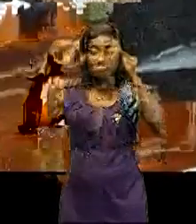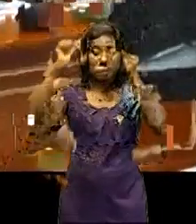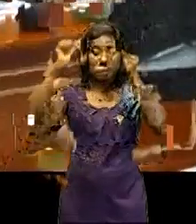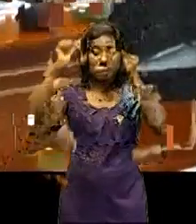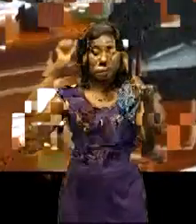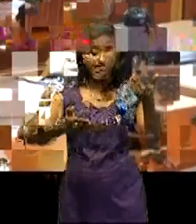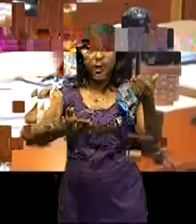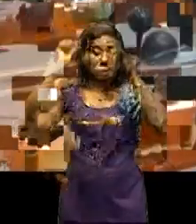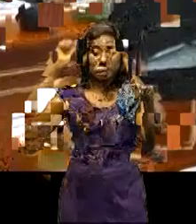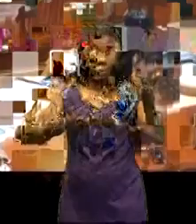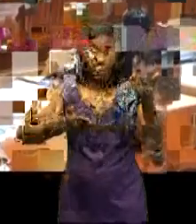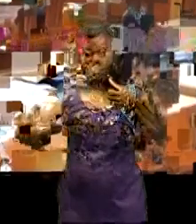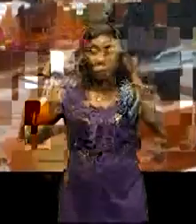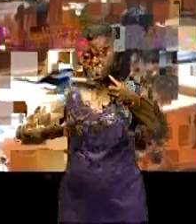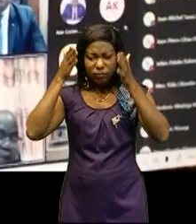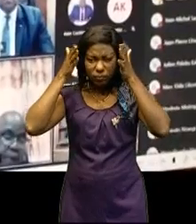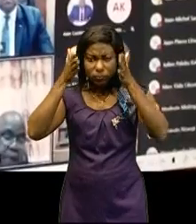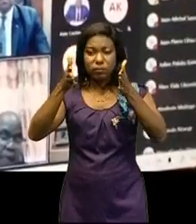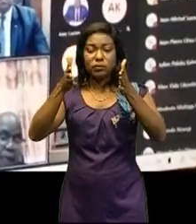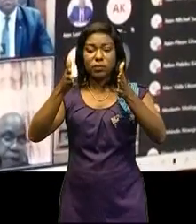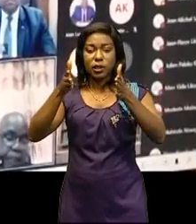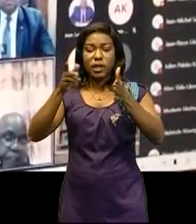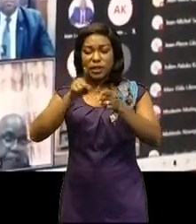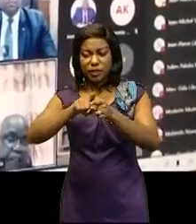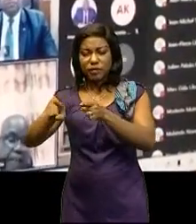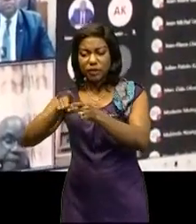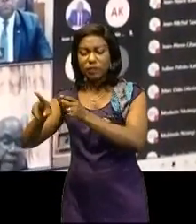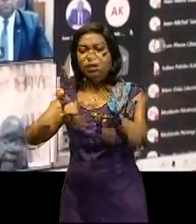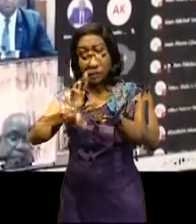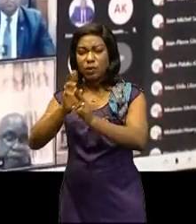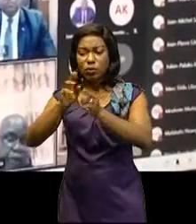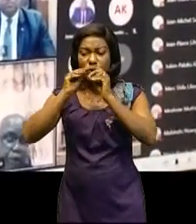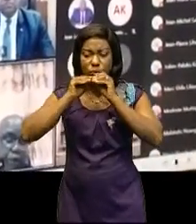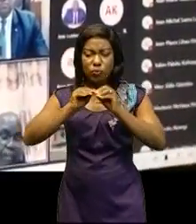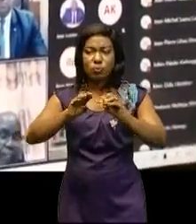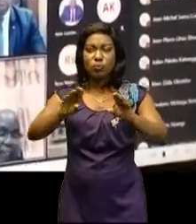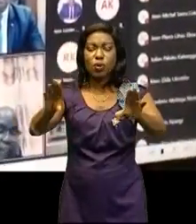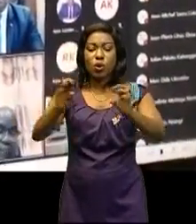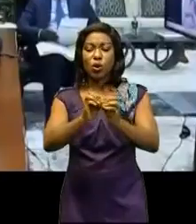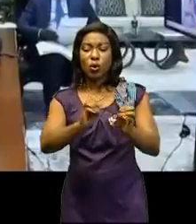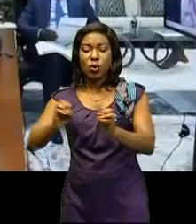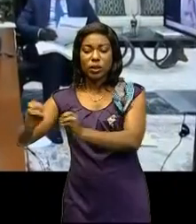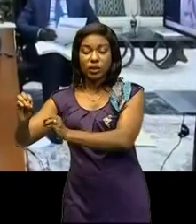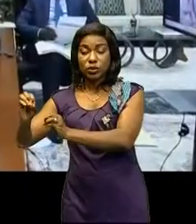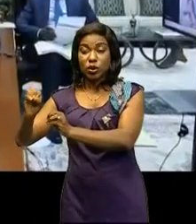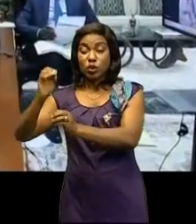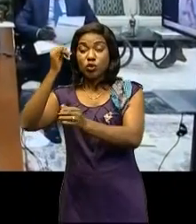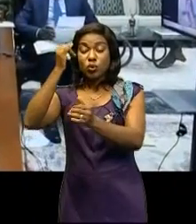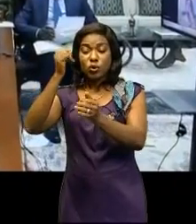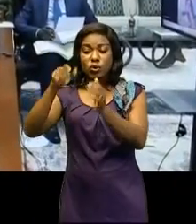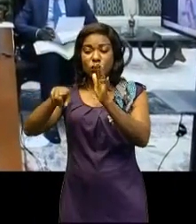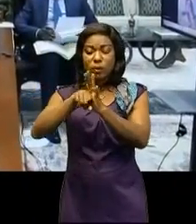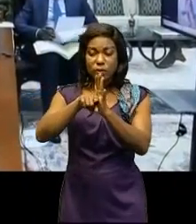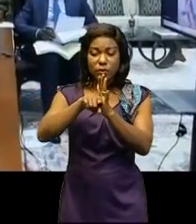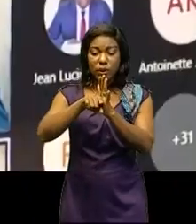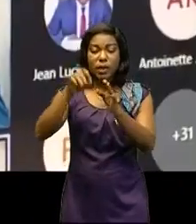à être très attentifs aux différents rapports publiés par des organisations non gouvernementales œuvrant dans les secteurs